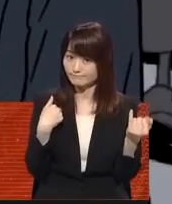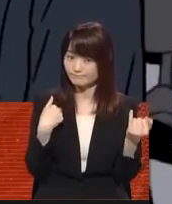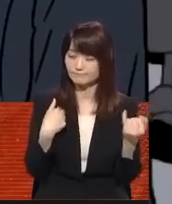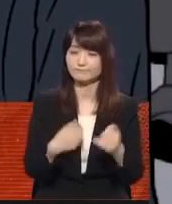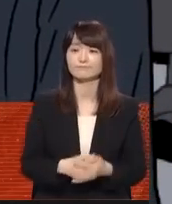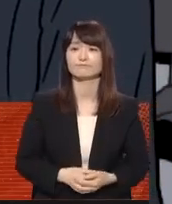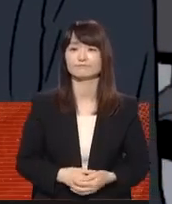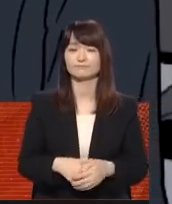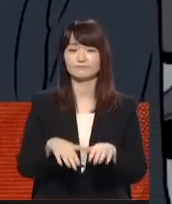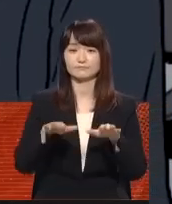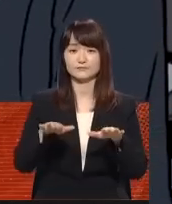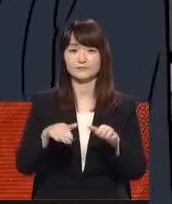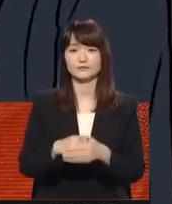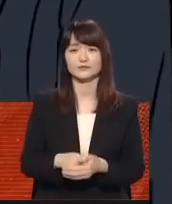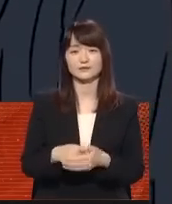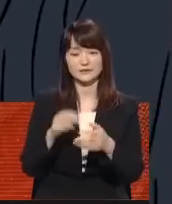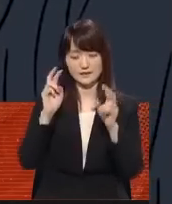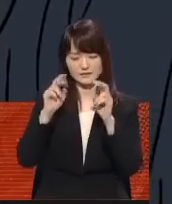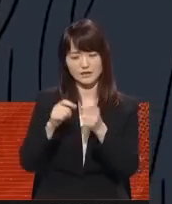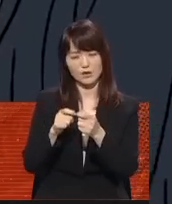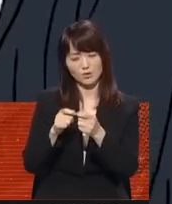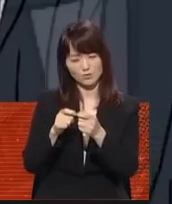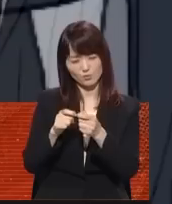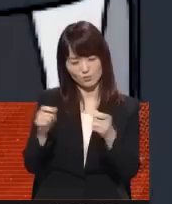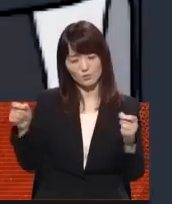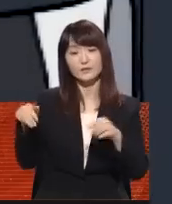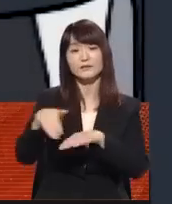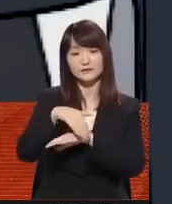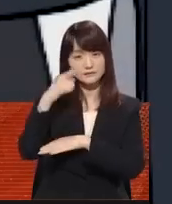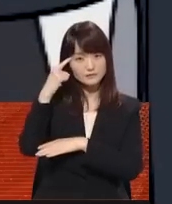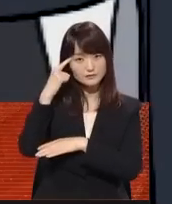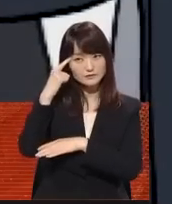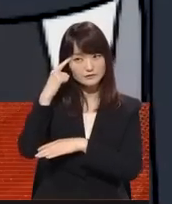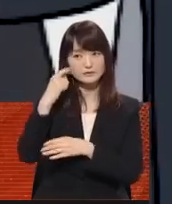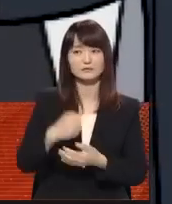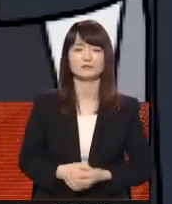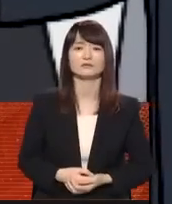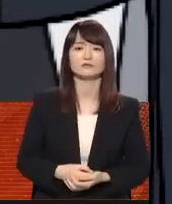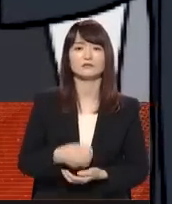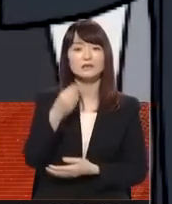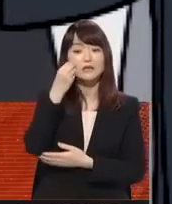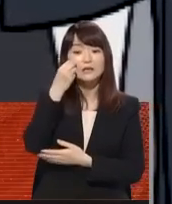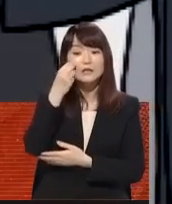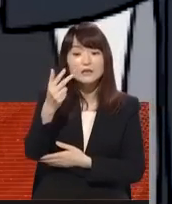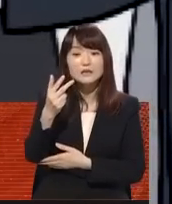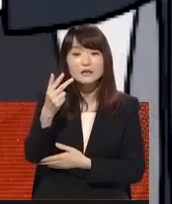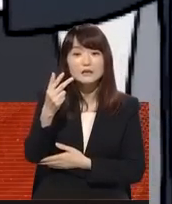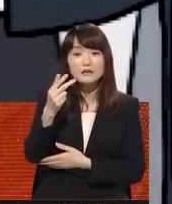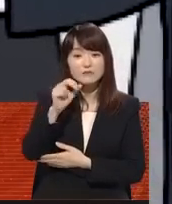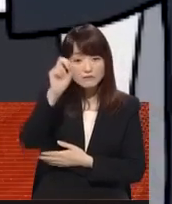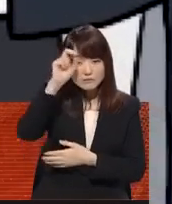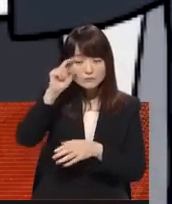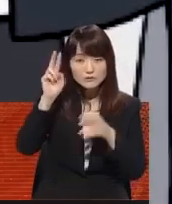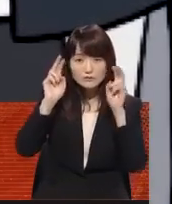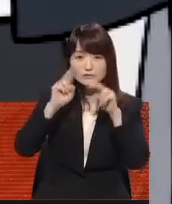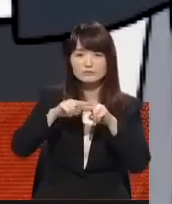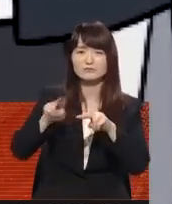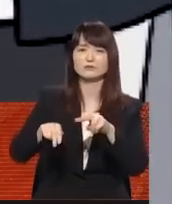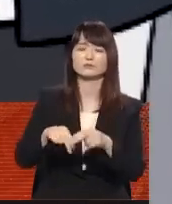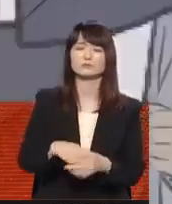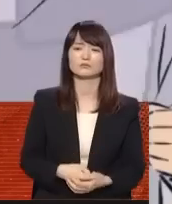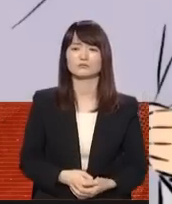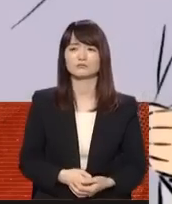이번에는 아마 좀 오래 다니지 않을까 생각을 했는데 문제는 7개월 뒤에 돌연 또 퇴사를 합니다